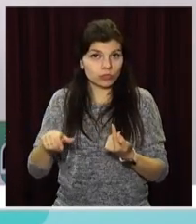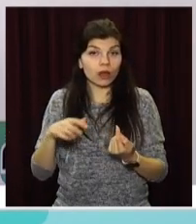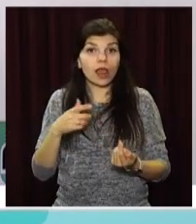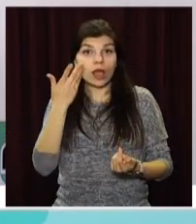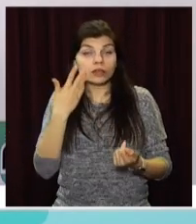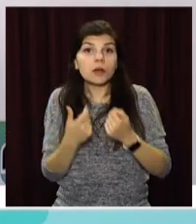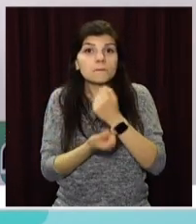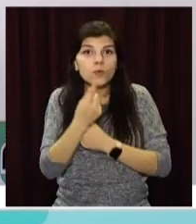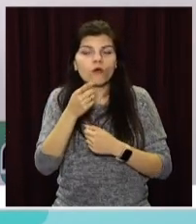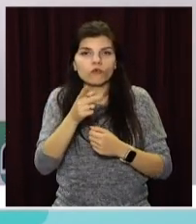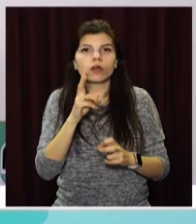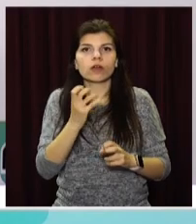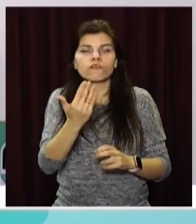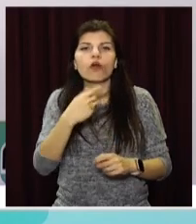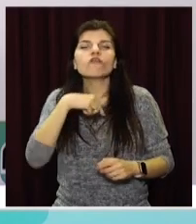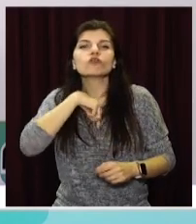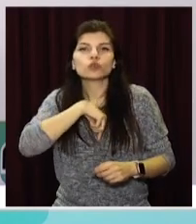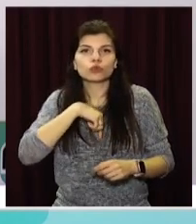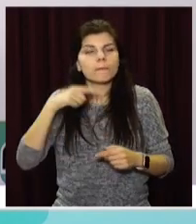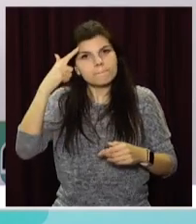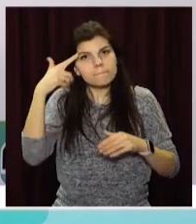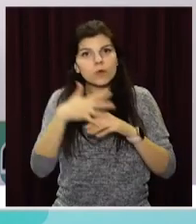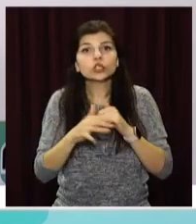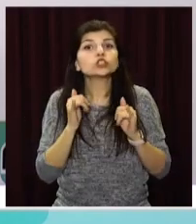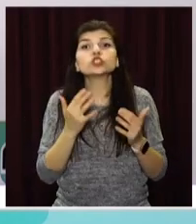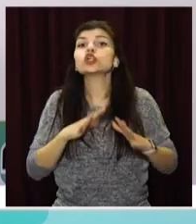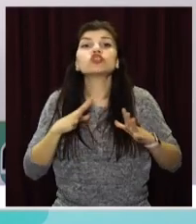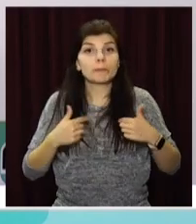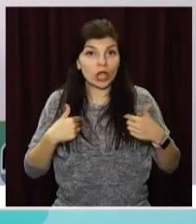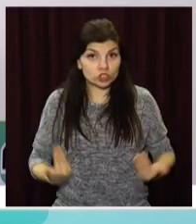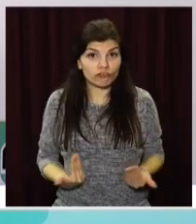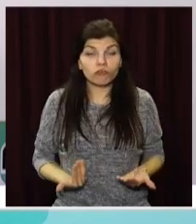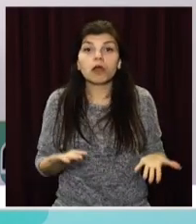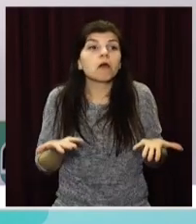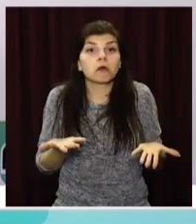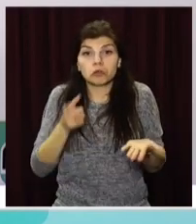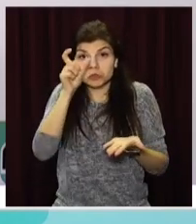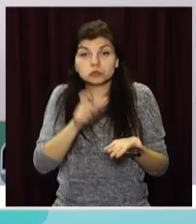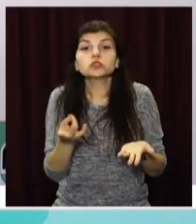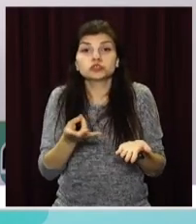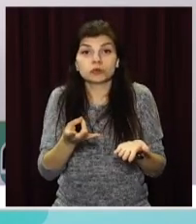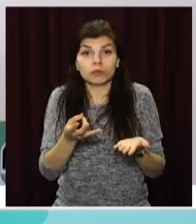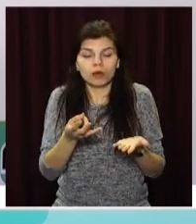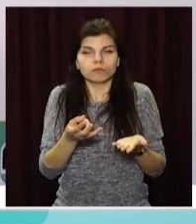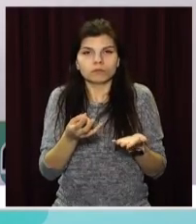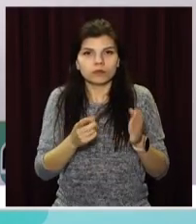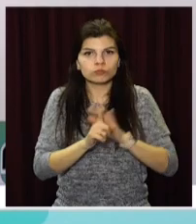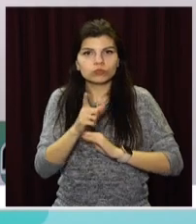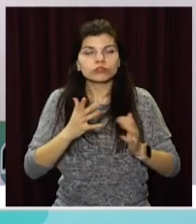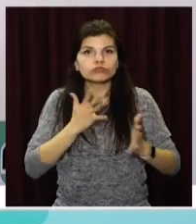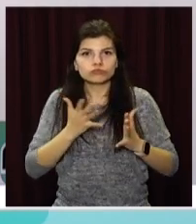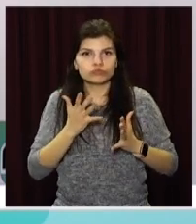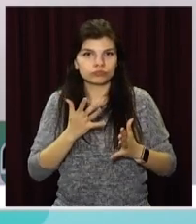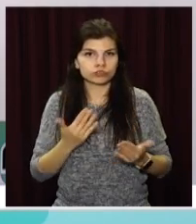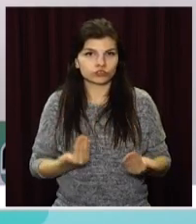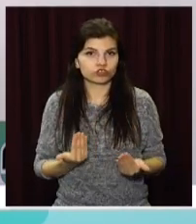только появится эта внутренняя осознанность, зачем я живу, для чего я нужен, сразу же появится це стимул к жизни.